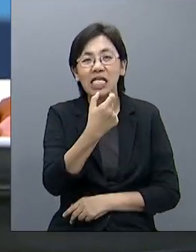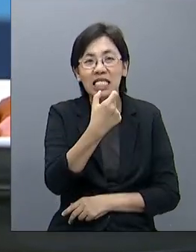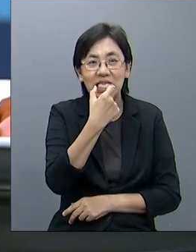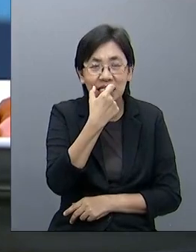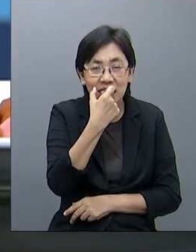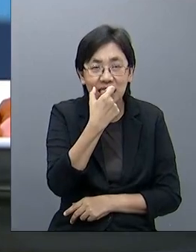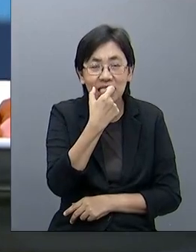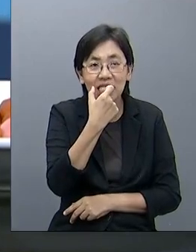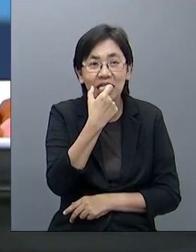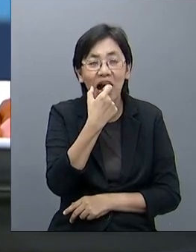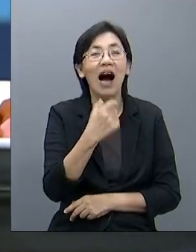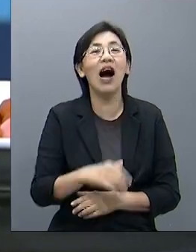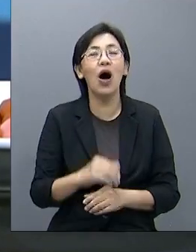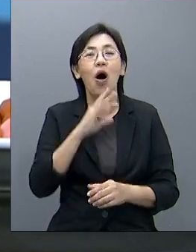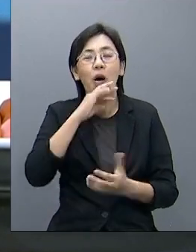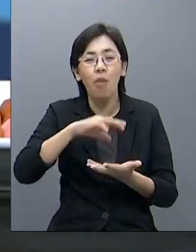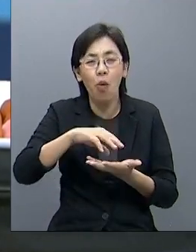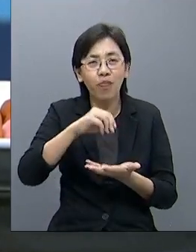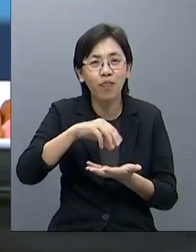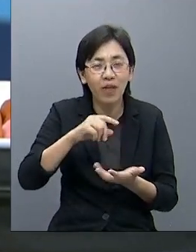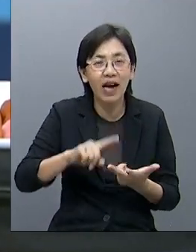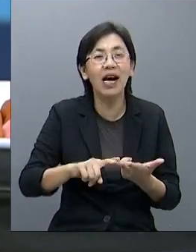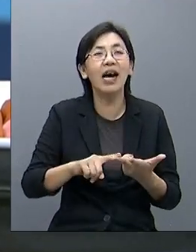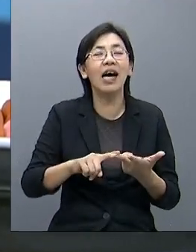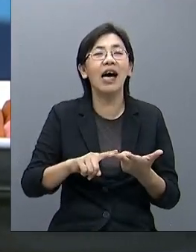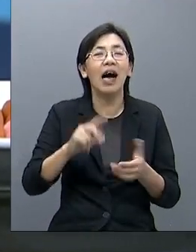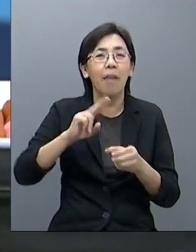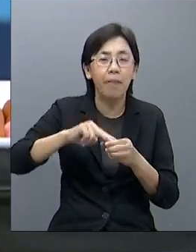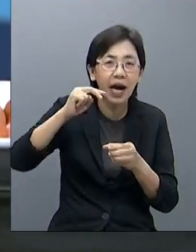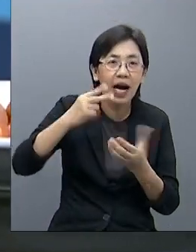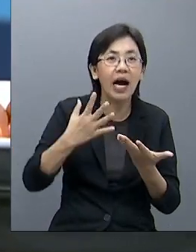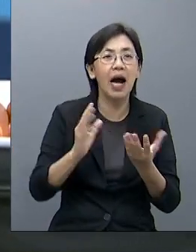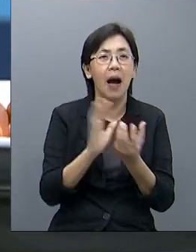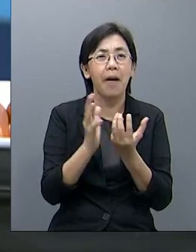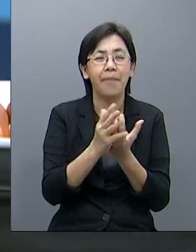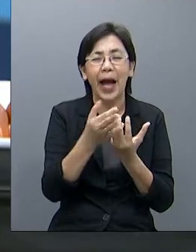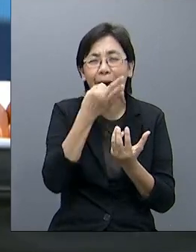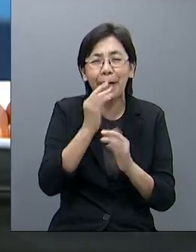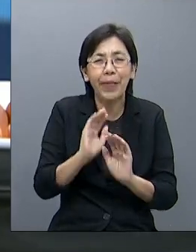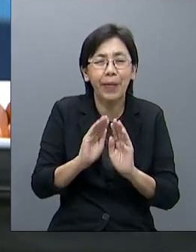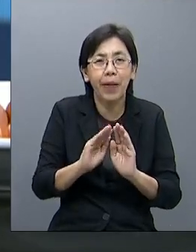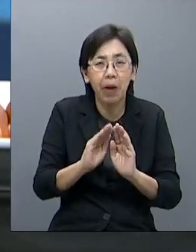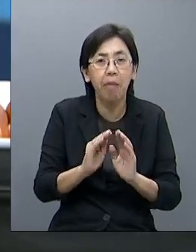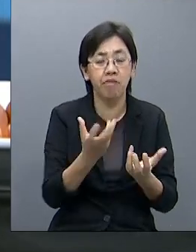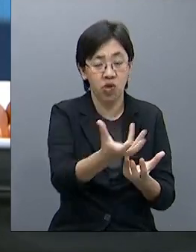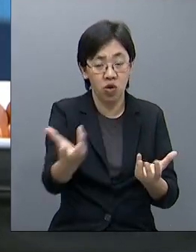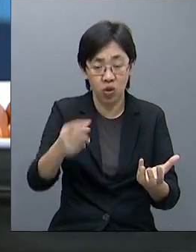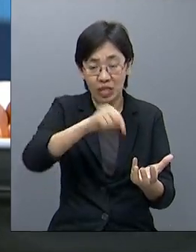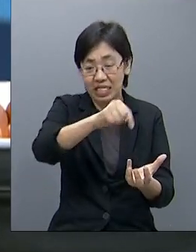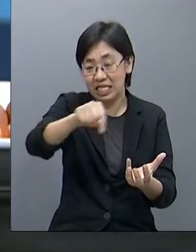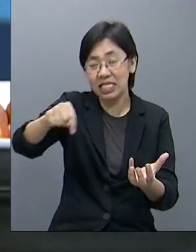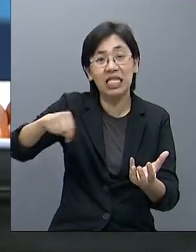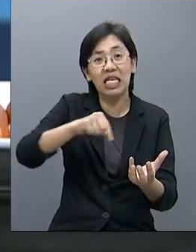น้ำอัดลบอํหมูอย่องอี้ของชอบผู้เลยค่ะ ณ สงหือ bือแ computing